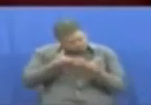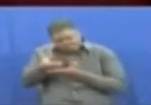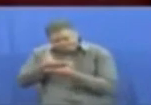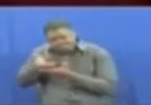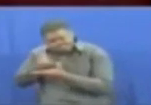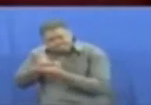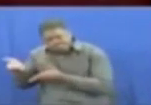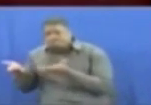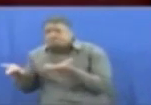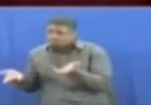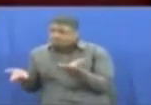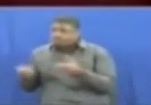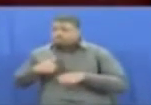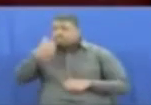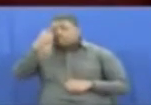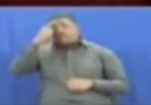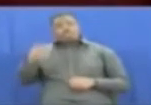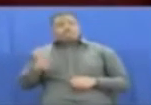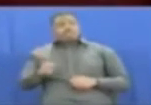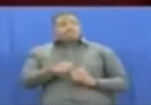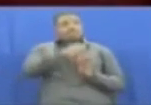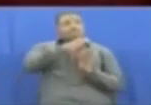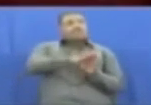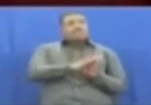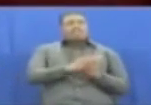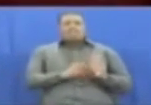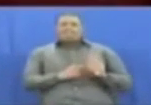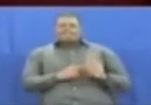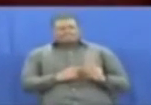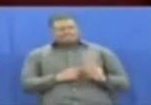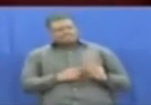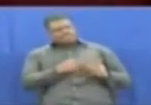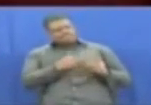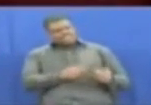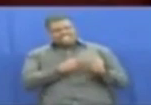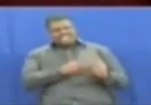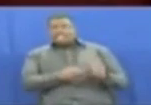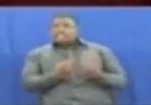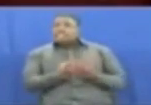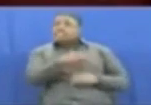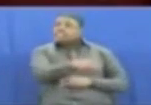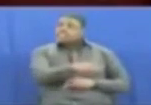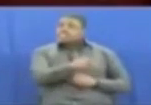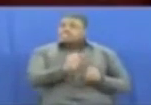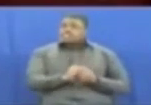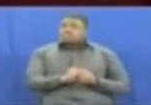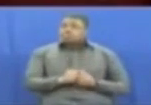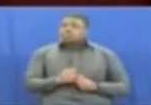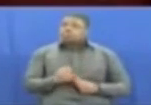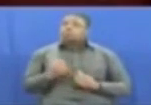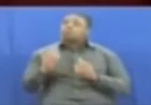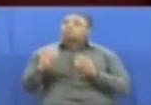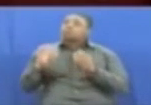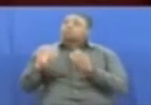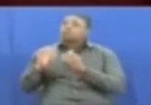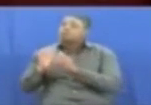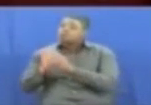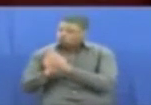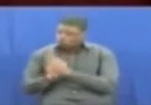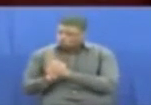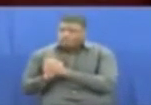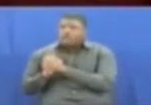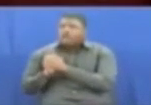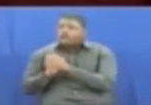naamini mahali ambapo tuna vita kubwa kama hii tunapaswa kuwa wamoja, na kila mmoja lazima